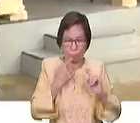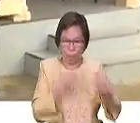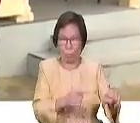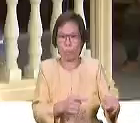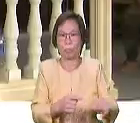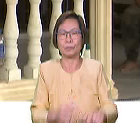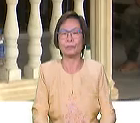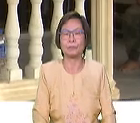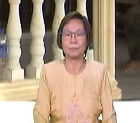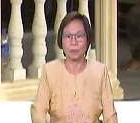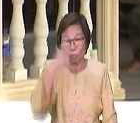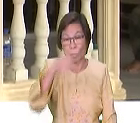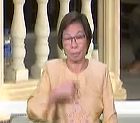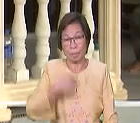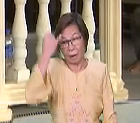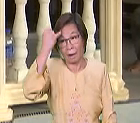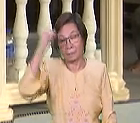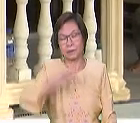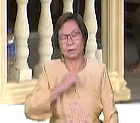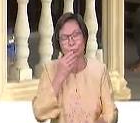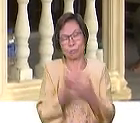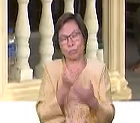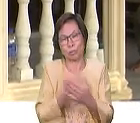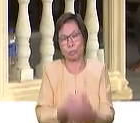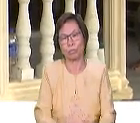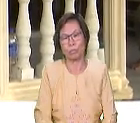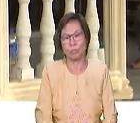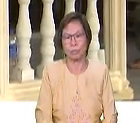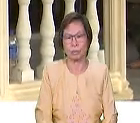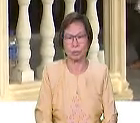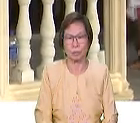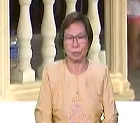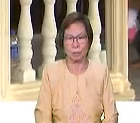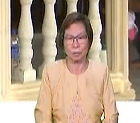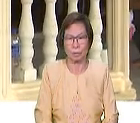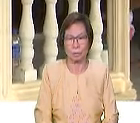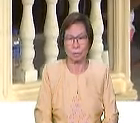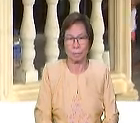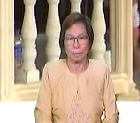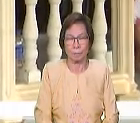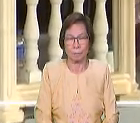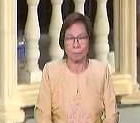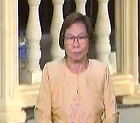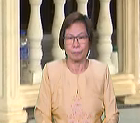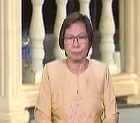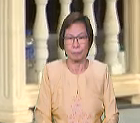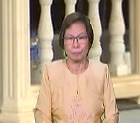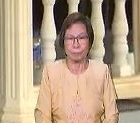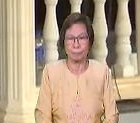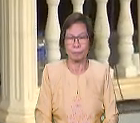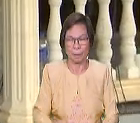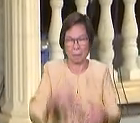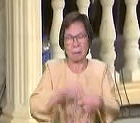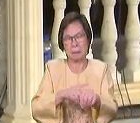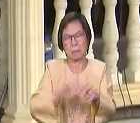sumbangan. Pada saya, pendapat saya lah, baguslah program ini, baguslah Datuk Bad ini, sebab nak musim pandemik